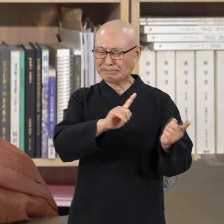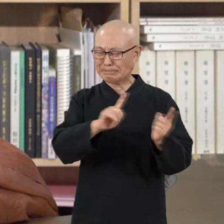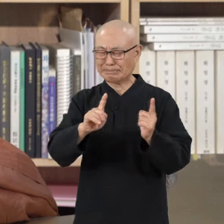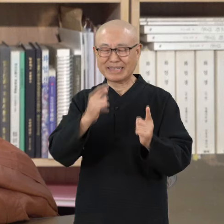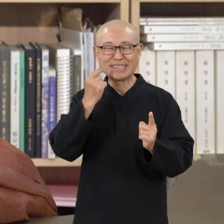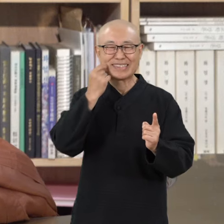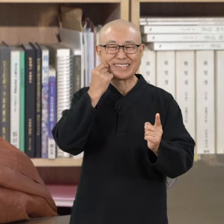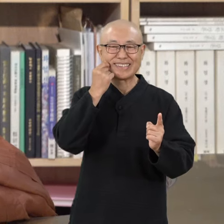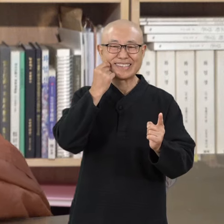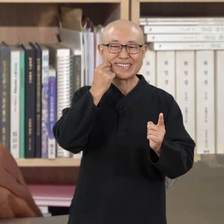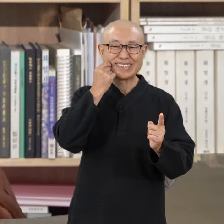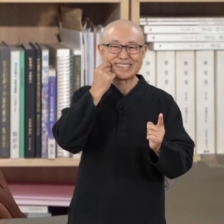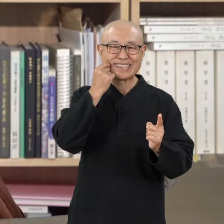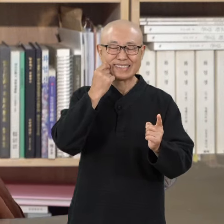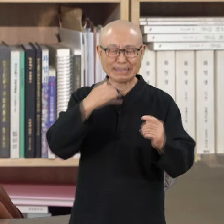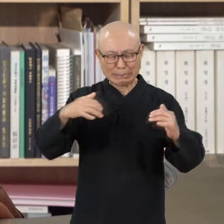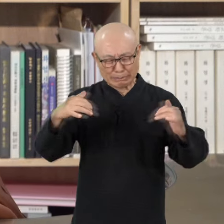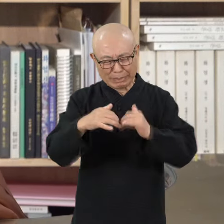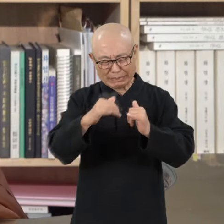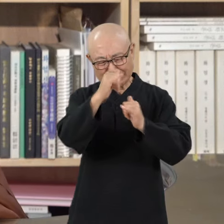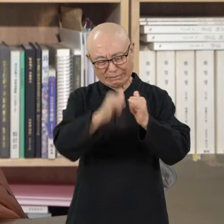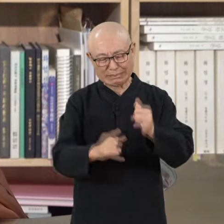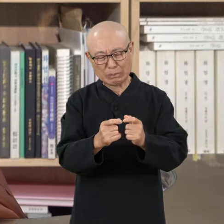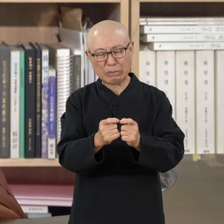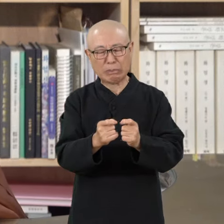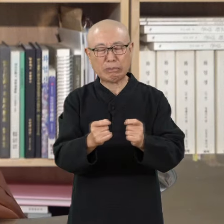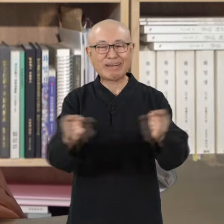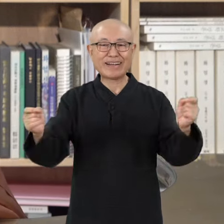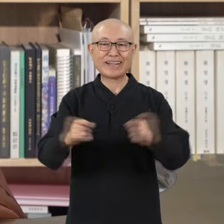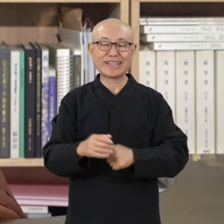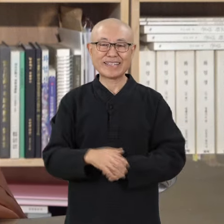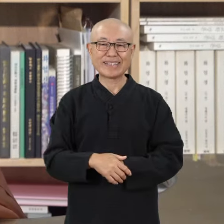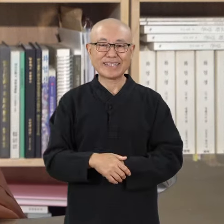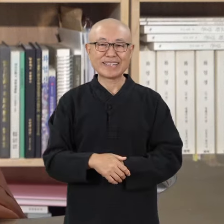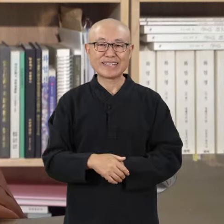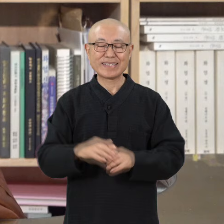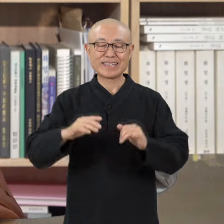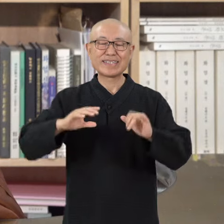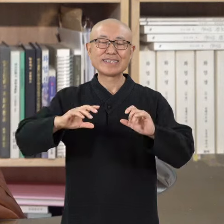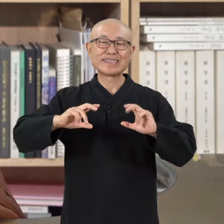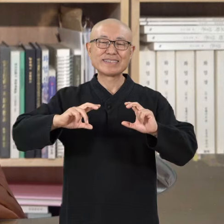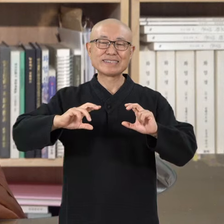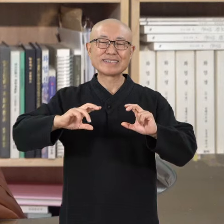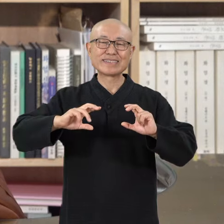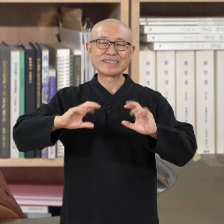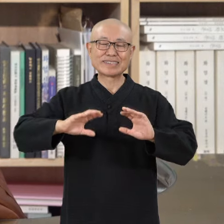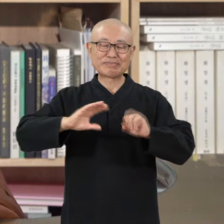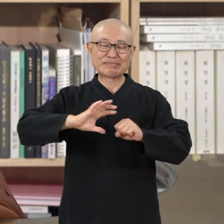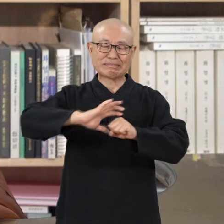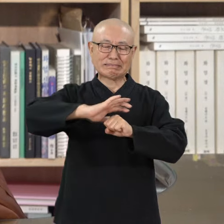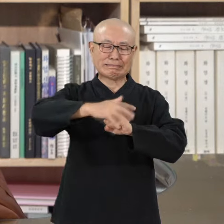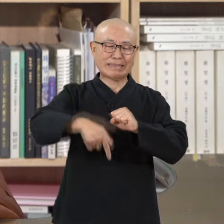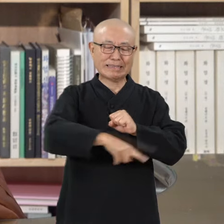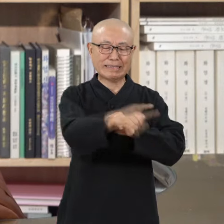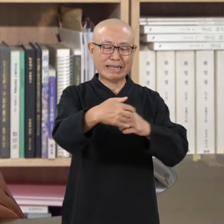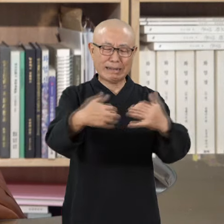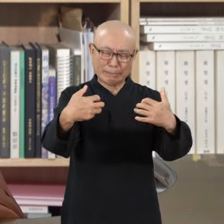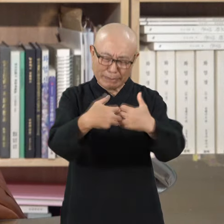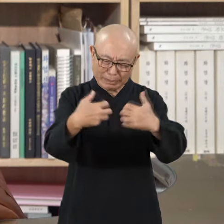그 싸움의 역사가 지금 이렇게 지구상에서 벌어지고 있어요. 부처님의